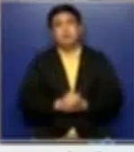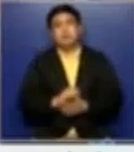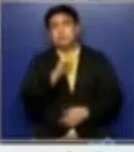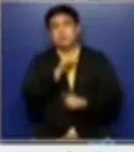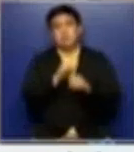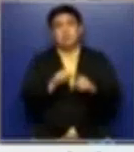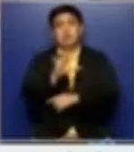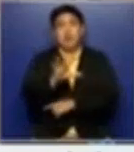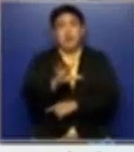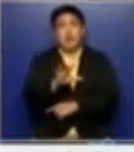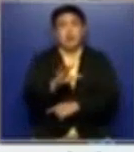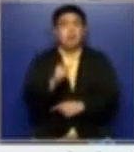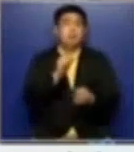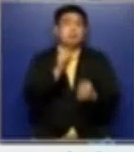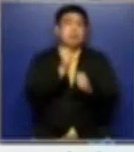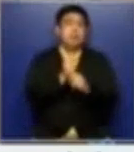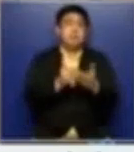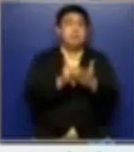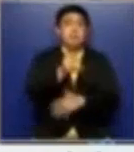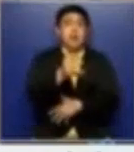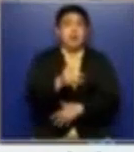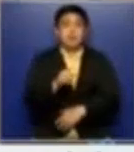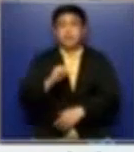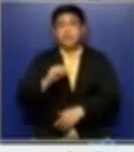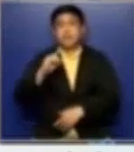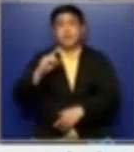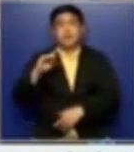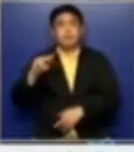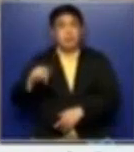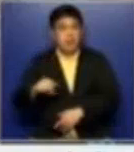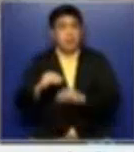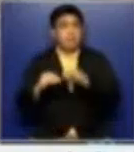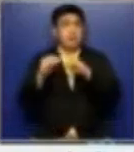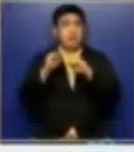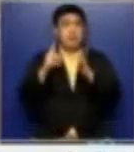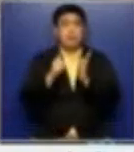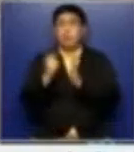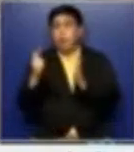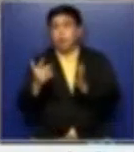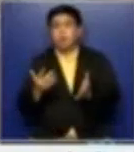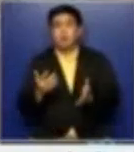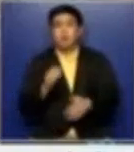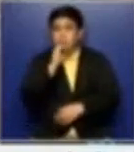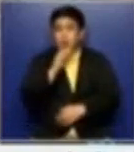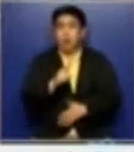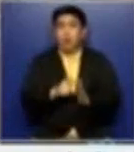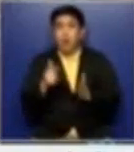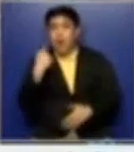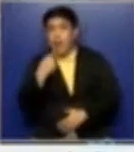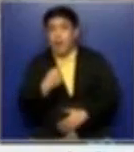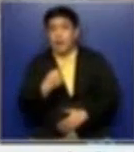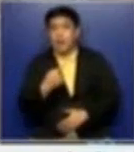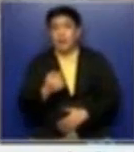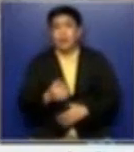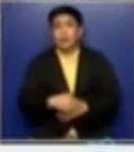5% มันไม่เกิด GDP ไม่เกิดผมออกนี่ครัวเรือน90ผมออกออกแล้วให้ใครเป็น